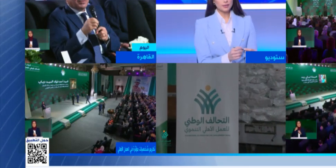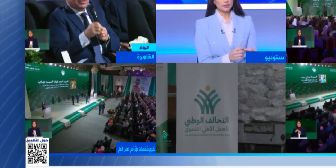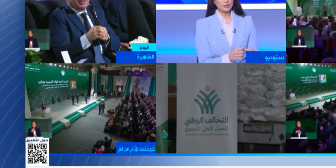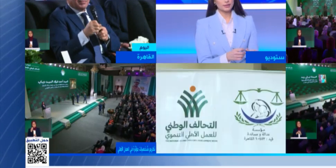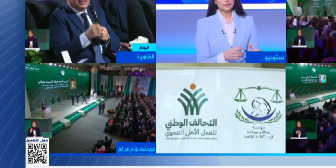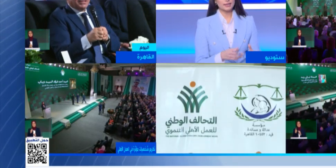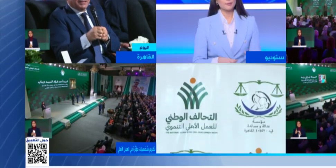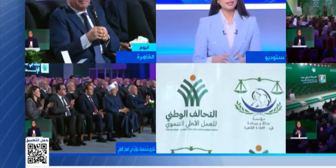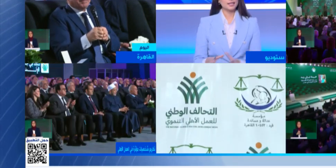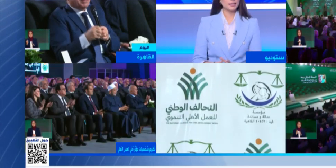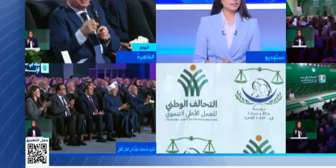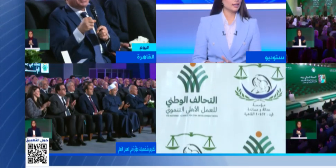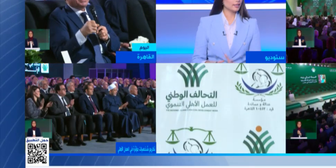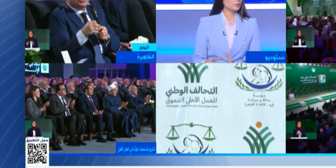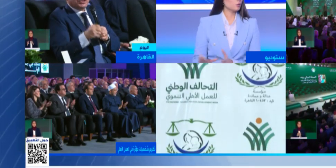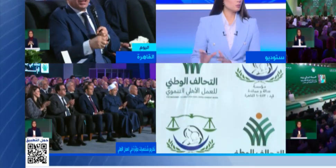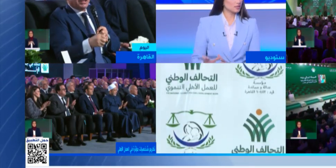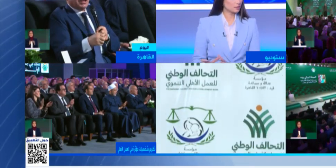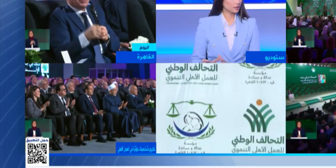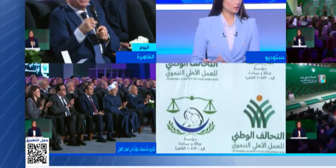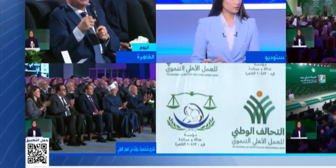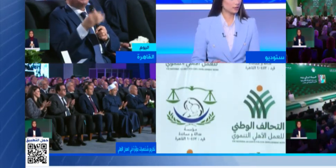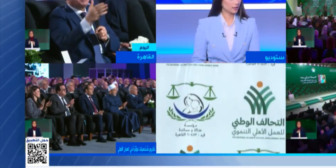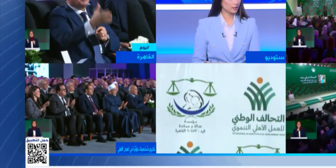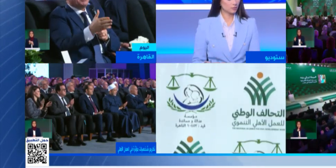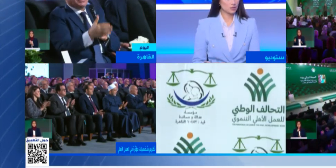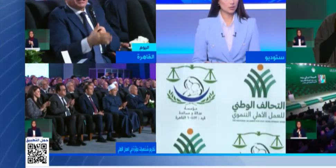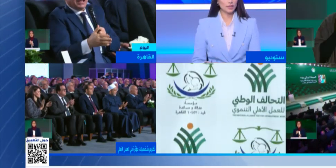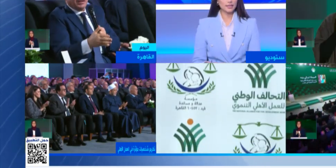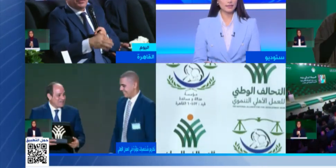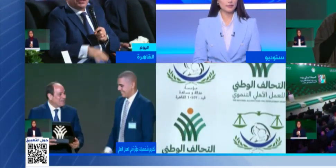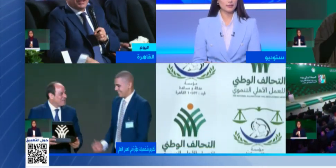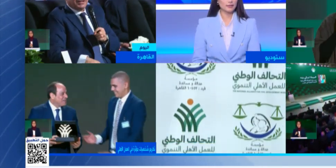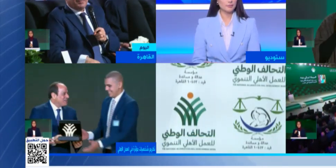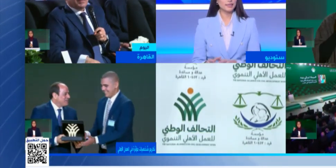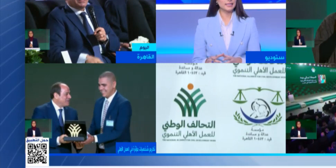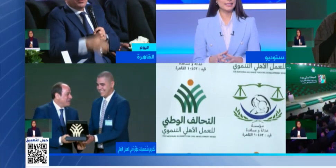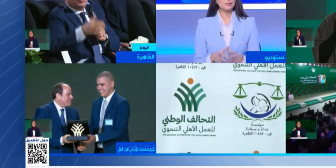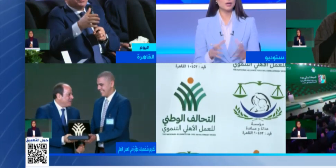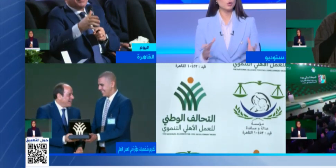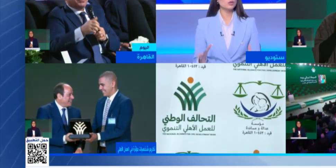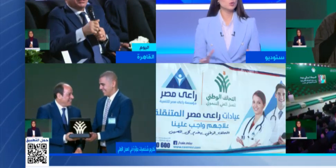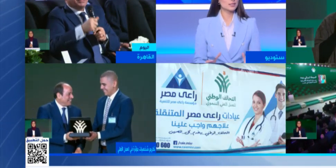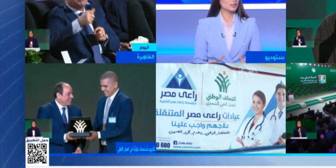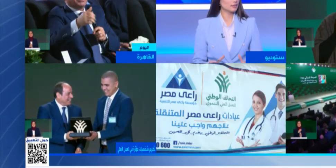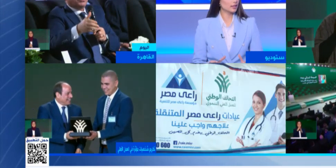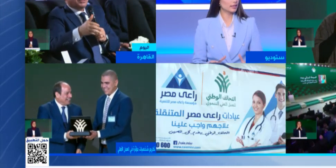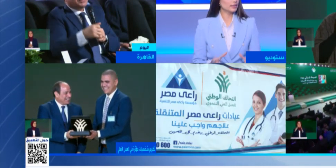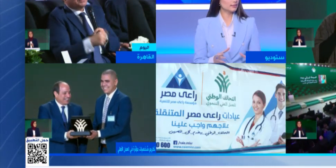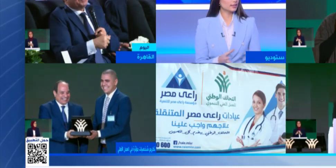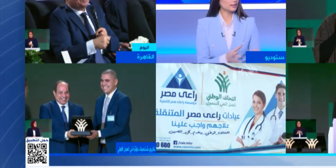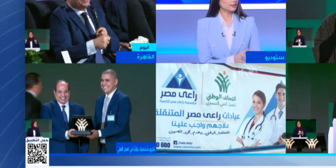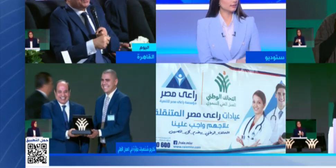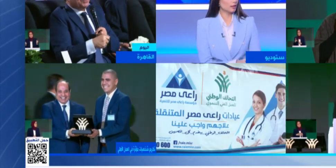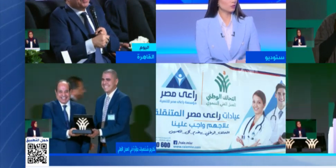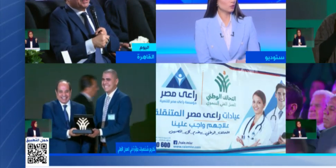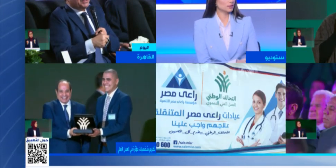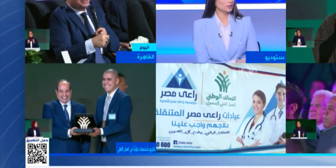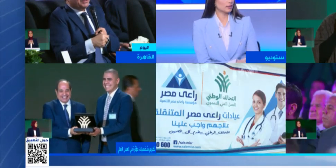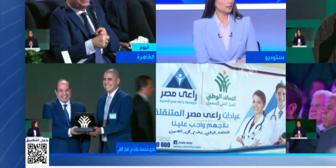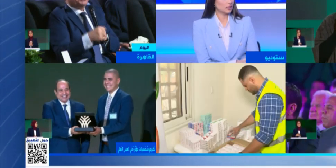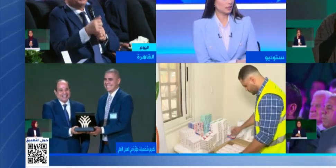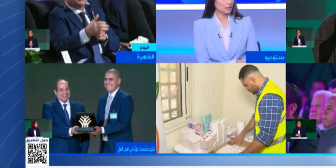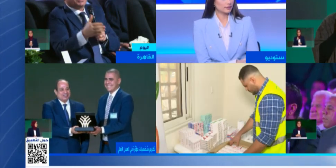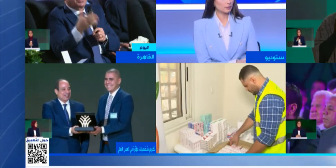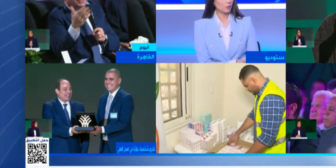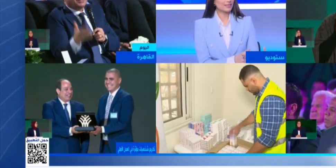مهندس أحمد، يعني العمل الخيري الحقيقة موجود من زمان في الداخل المصري، ولكن لما نيجي نجمع كل المؤسسات الخيرية داخل التحالف